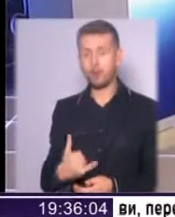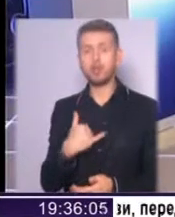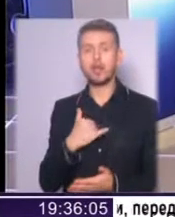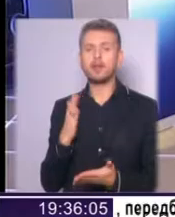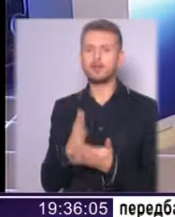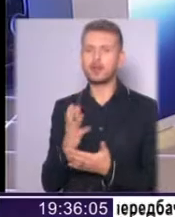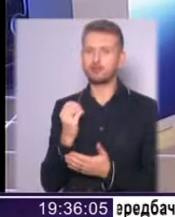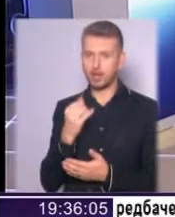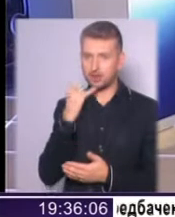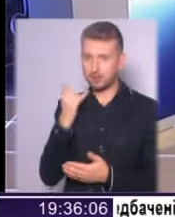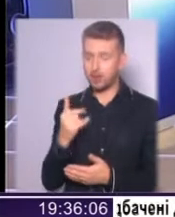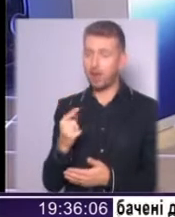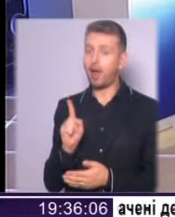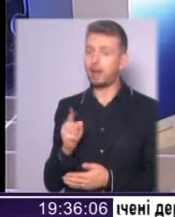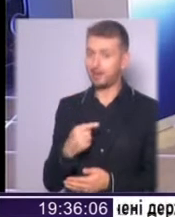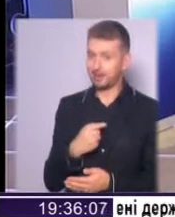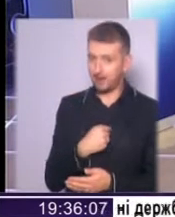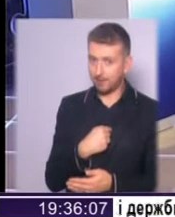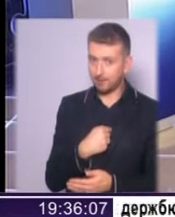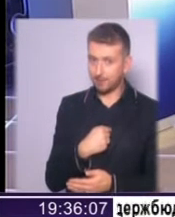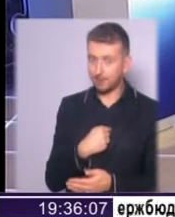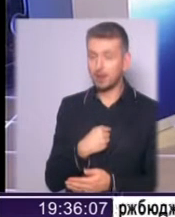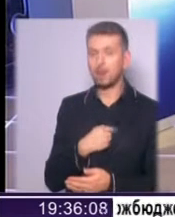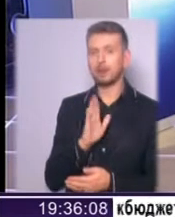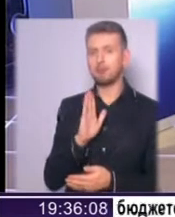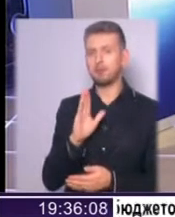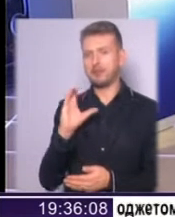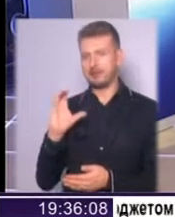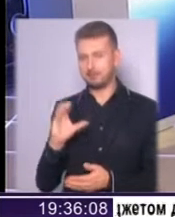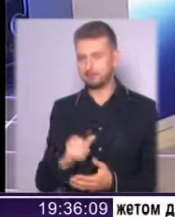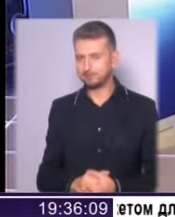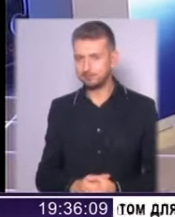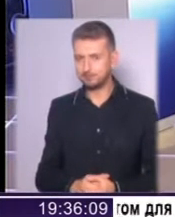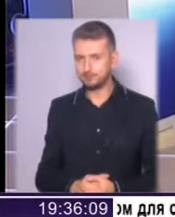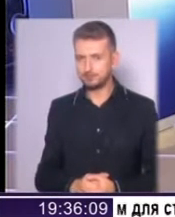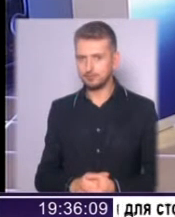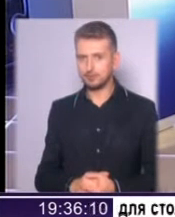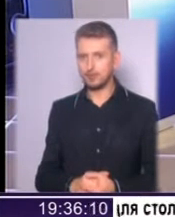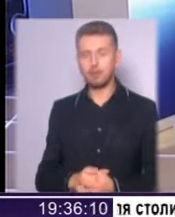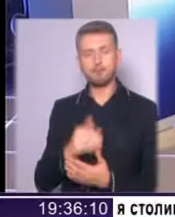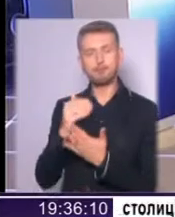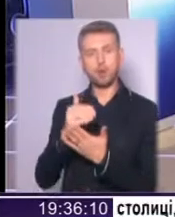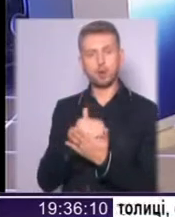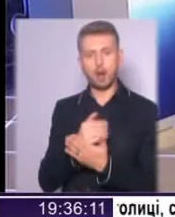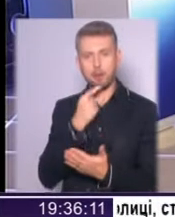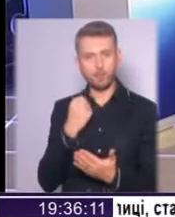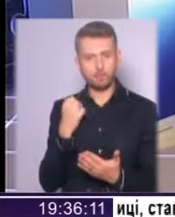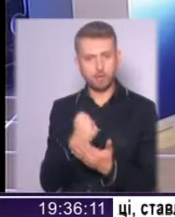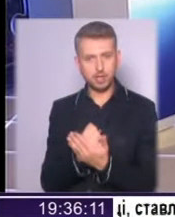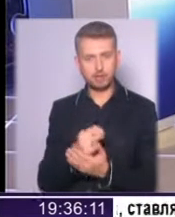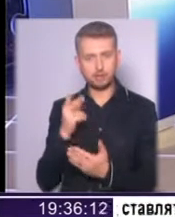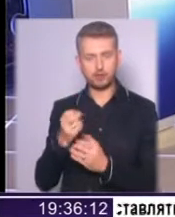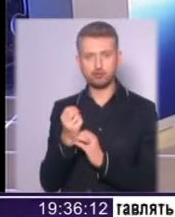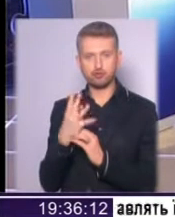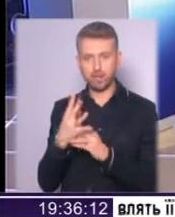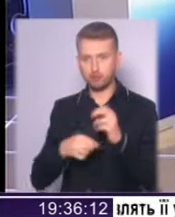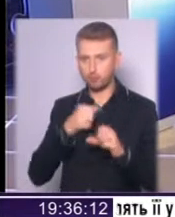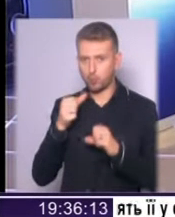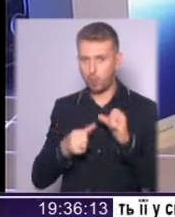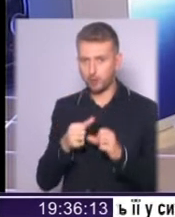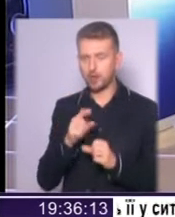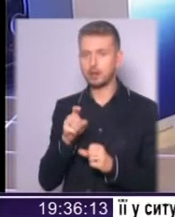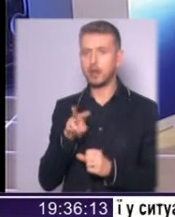як втікти з тої держави, щоб прокормити, знайти роботу, щоб небудь заробити рідних. Давайте не будемо розказувати глядачам, як важко живеться українцям, бо кожен з нас